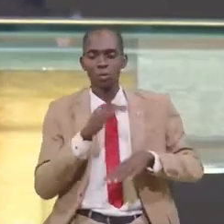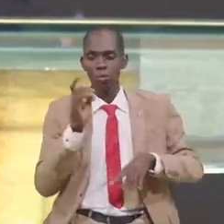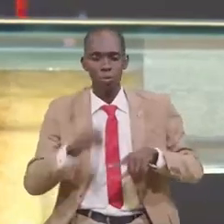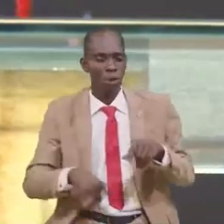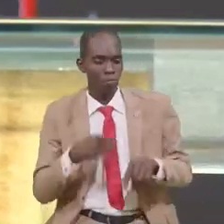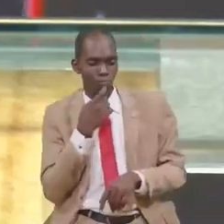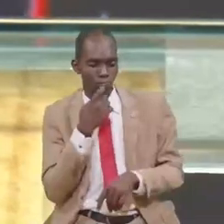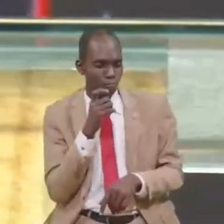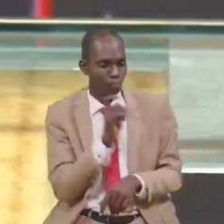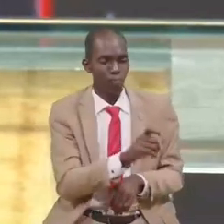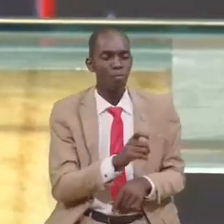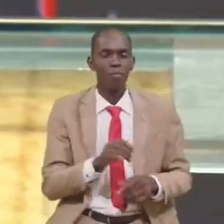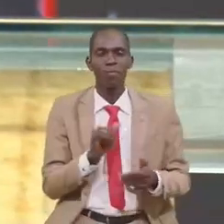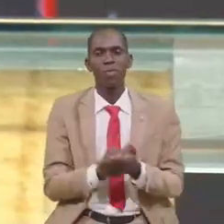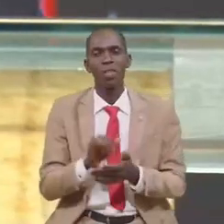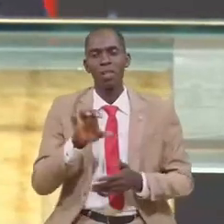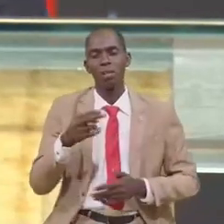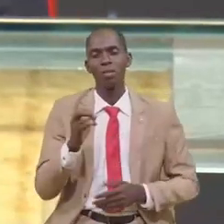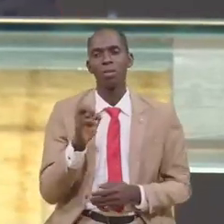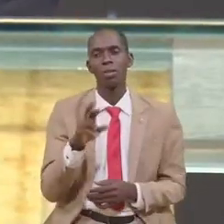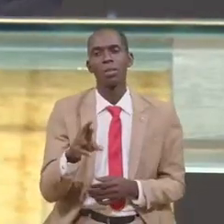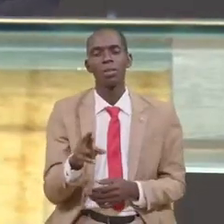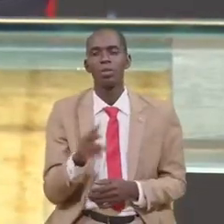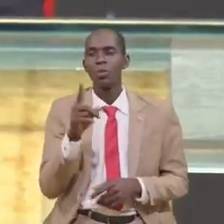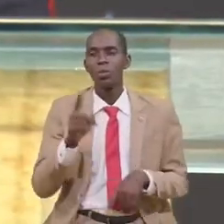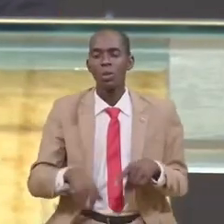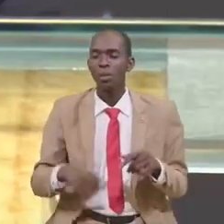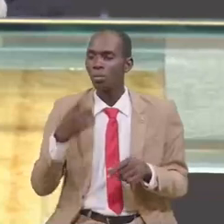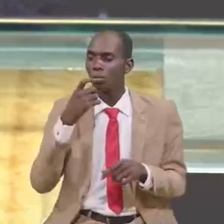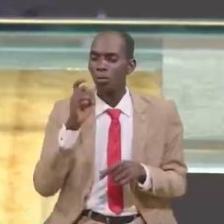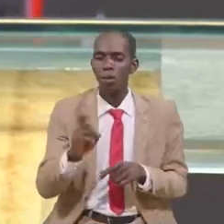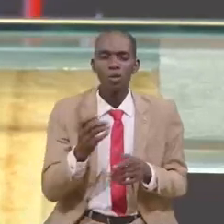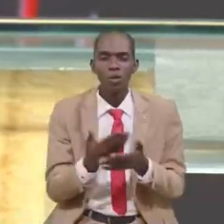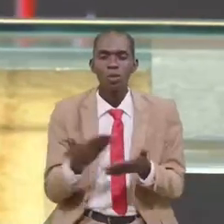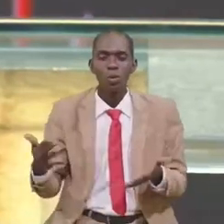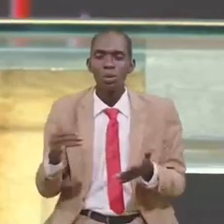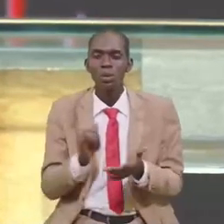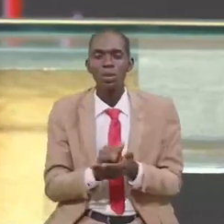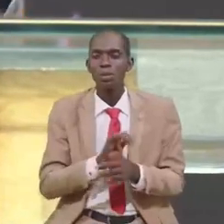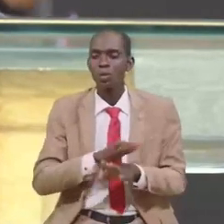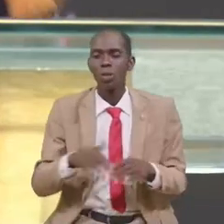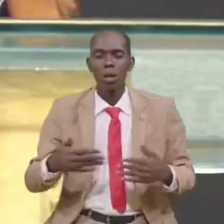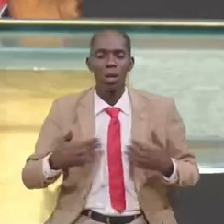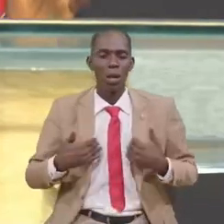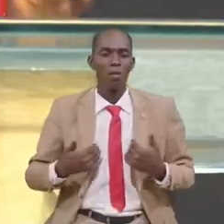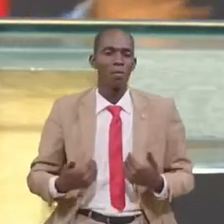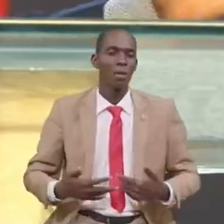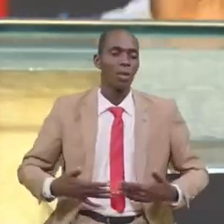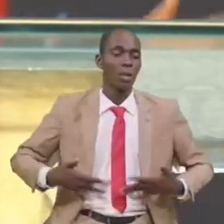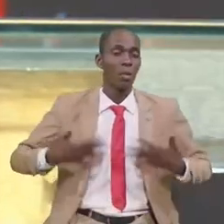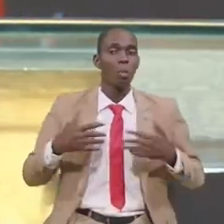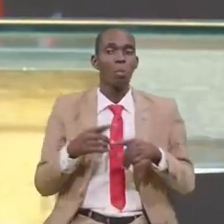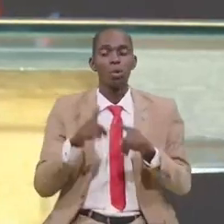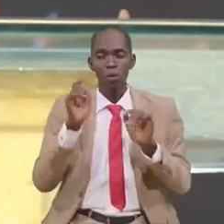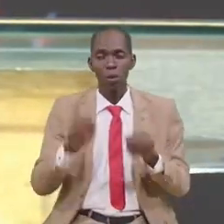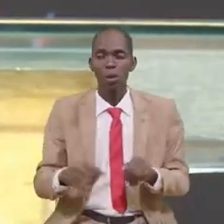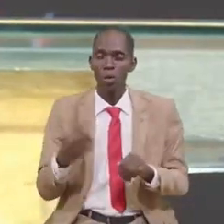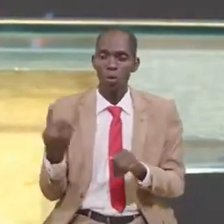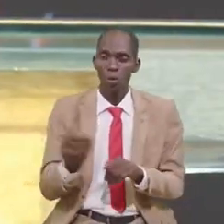On ne peut pas réprimander un objet, une chose inanimée. Mais on peut